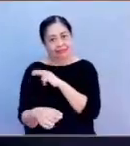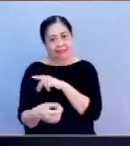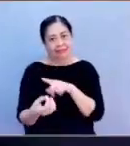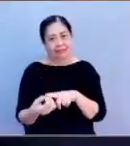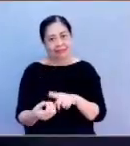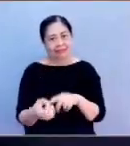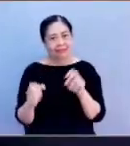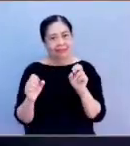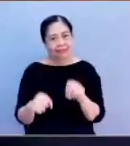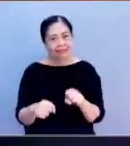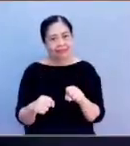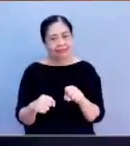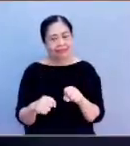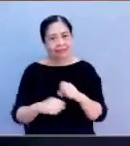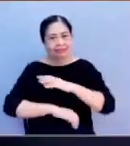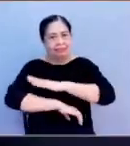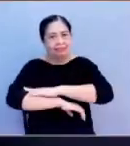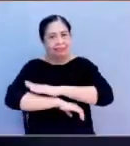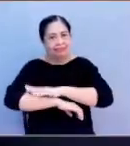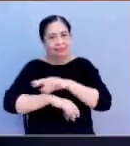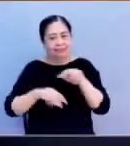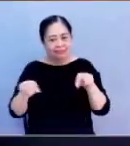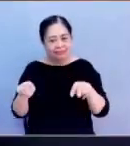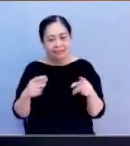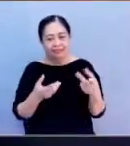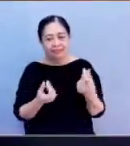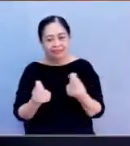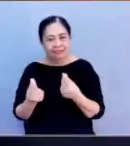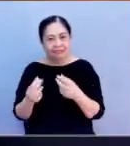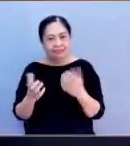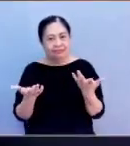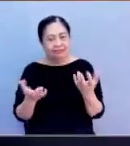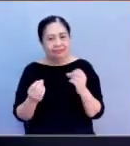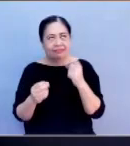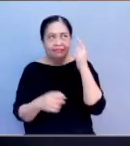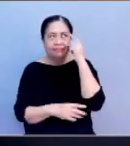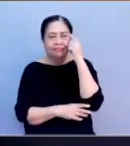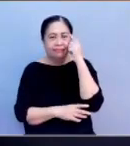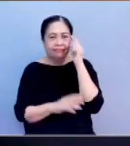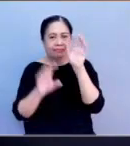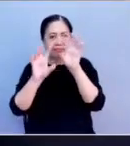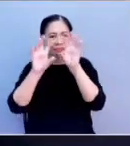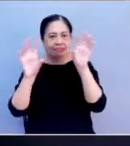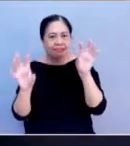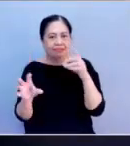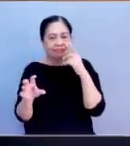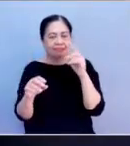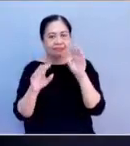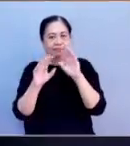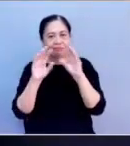pwede siya pag tablescape, yung pagka, di ba? So kung wala kayong naiisip na decoration para sa Pasko,